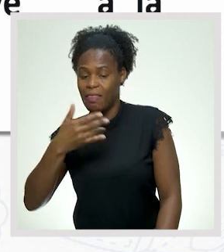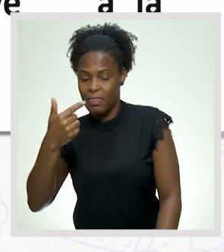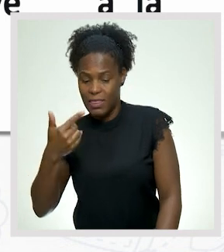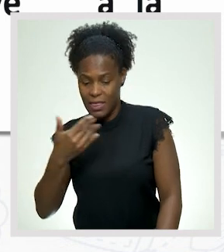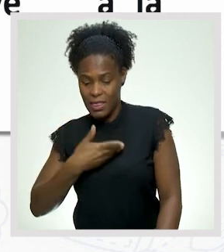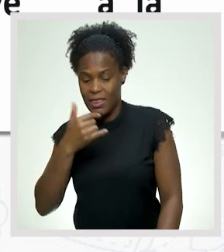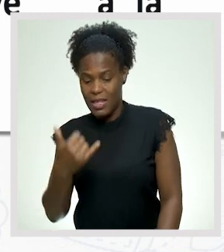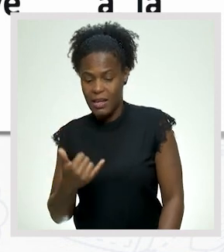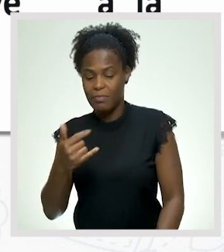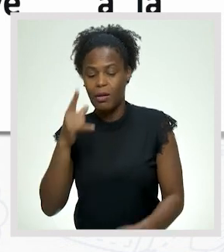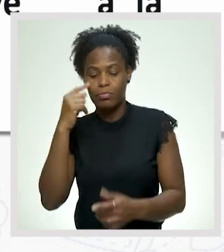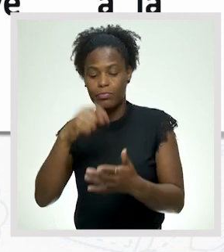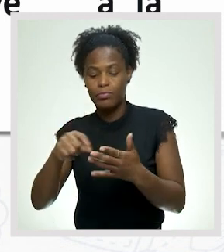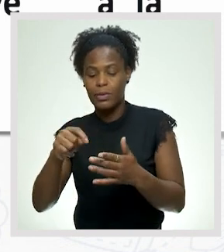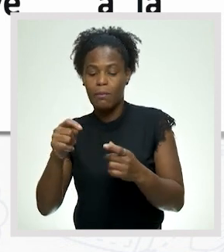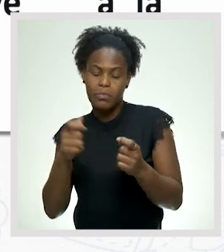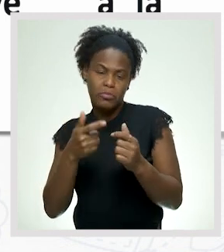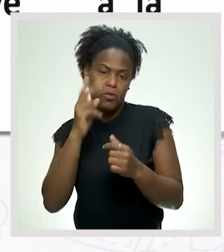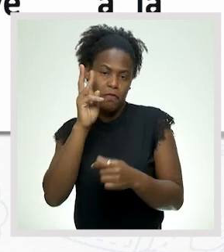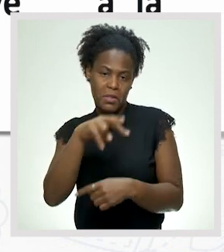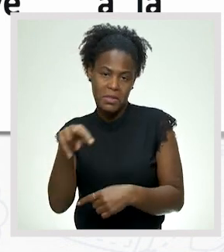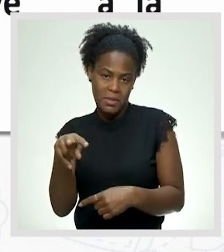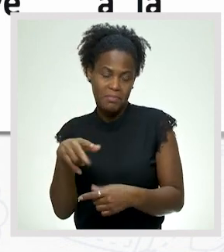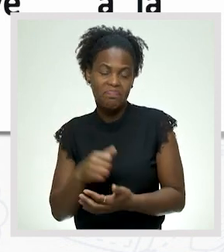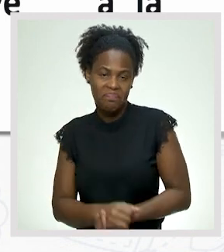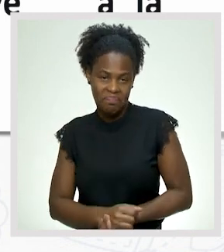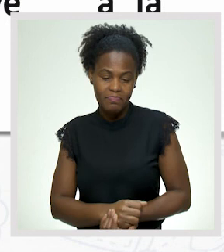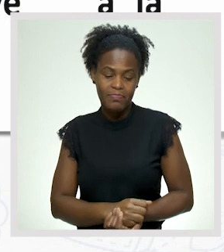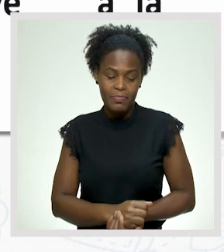de nos visites. Et B,